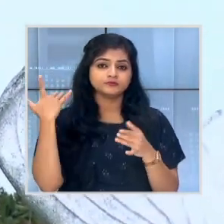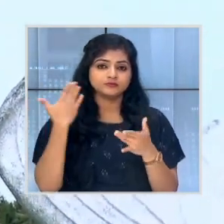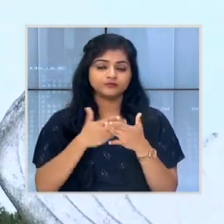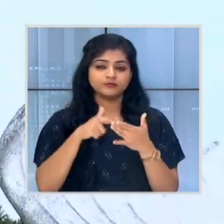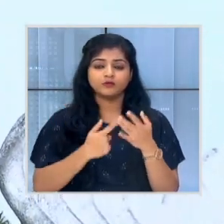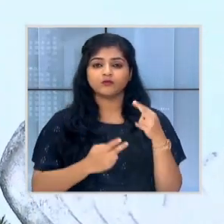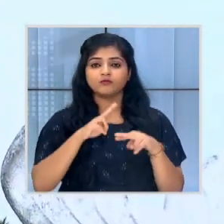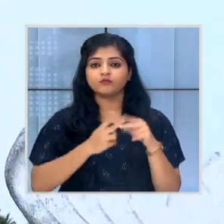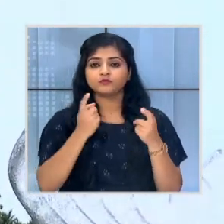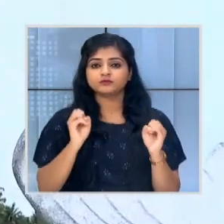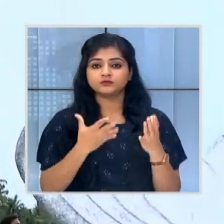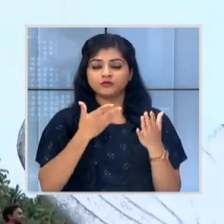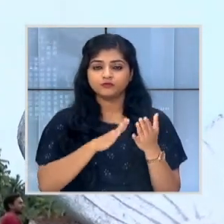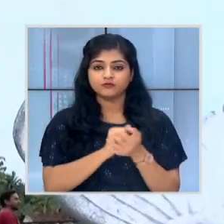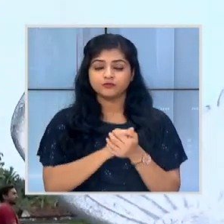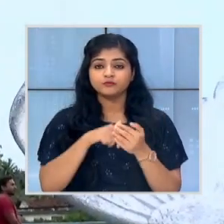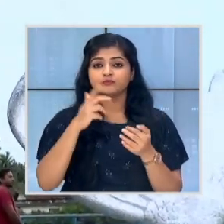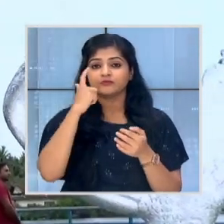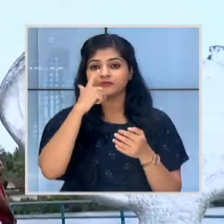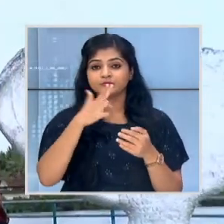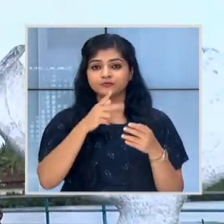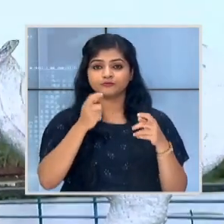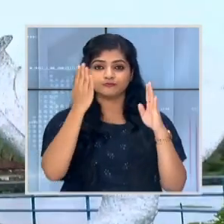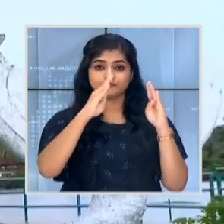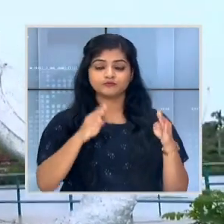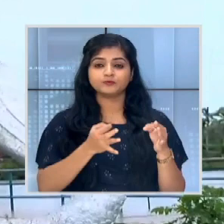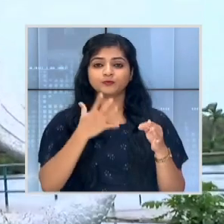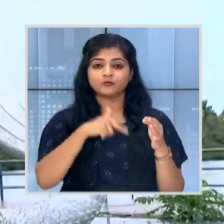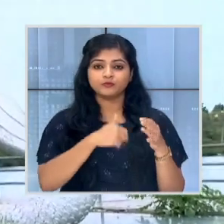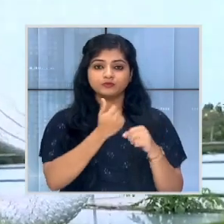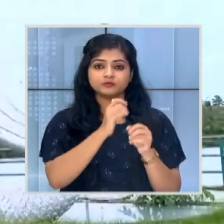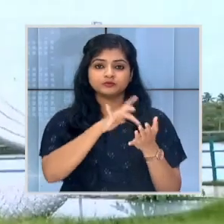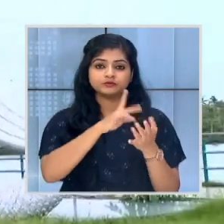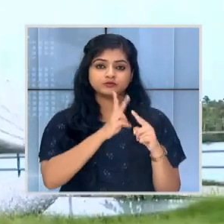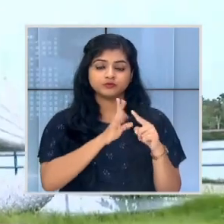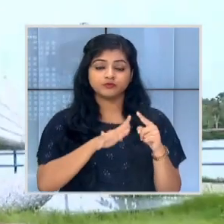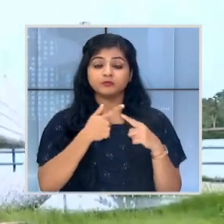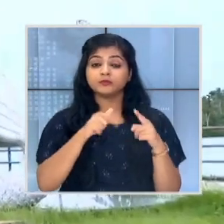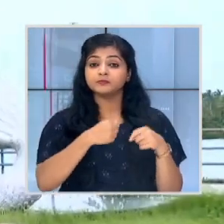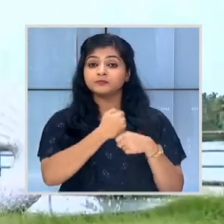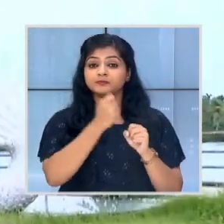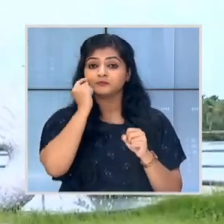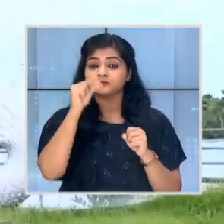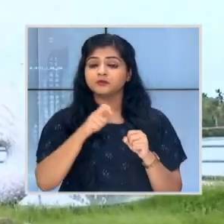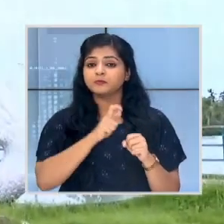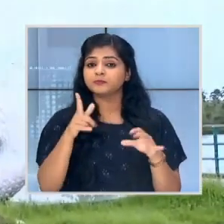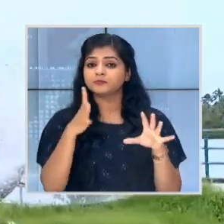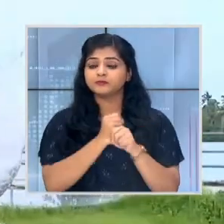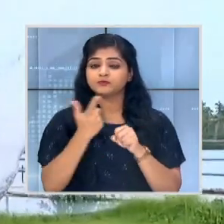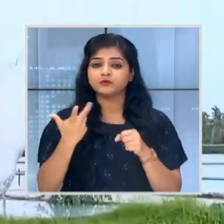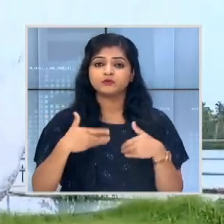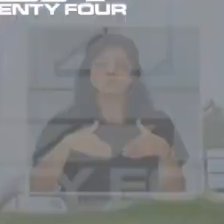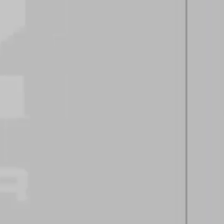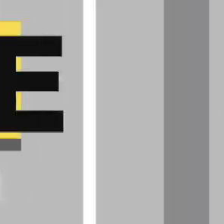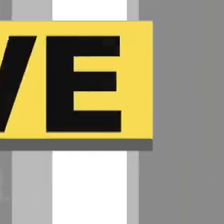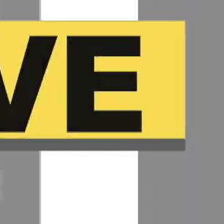സമീപത്തായി ഇതെല്ലാം കണ്ടുകൊണ്ട് നേർസാക്ഷിയായി ഒരു മത്സ്യകന്യക ശില്പം നിൽപ്പുണ്ട്. ആ ശില്പത്തിന്റെ സൃഷ്ടാവ് ഇന്ന് തെരുവിലേക്ക് നോക്കി നിൽക്കുകയാണ്. തനിക്കാര് തുണ നൽകും